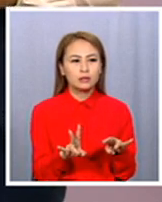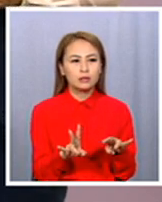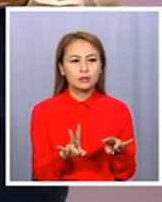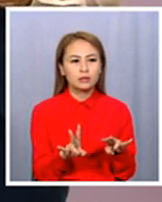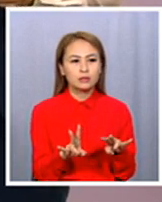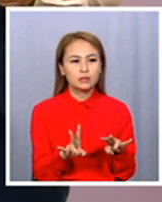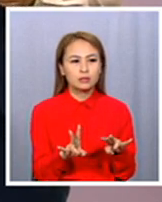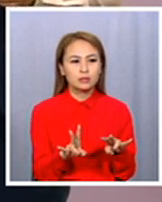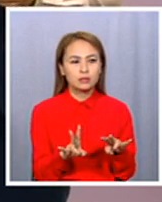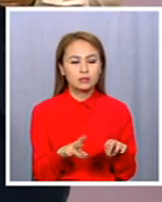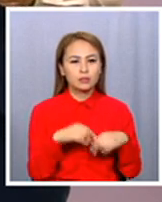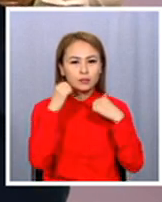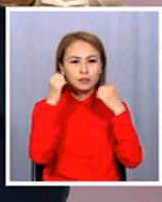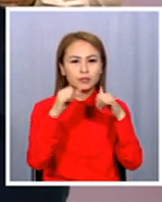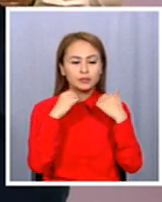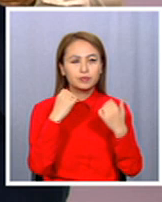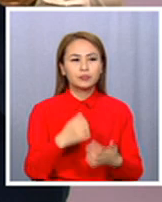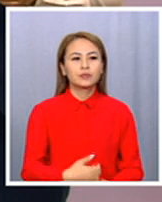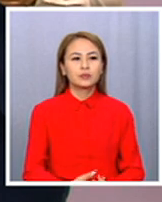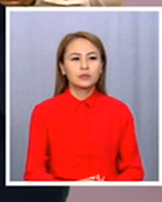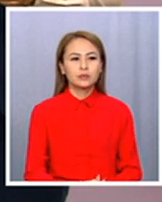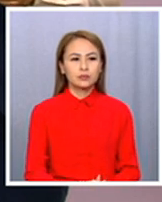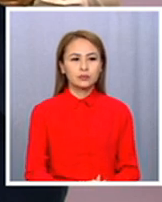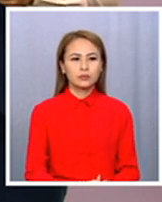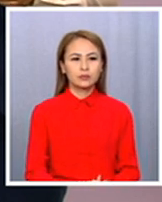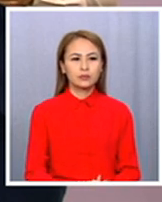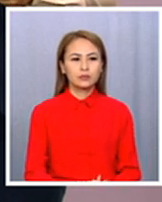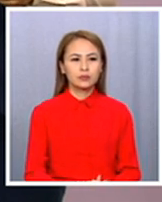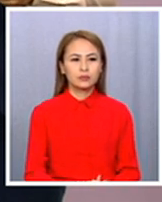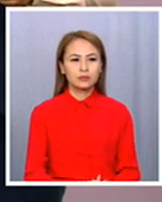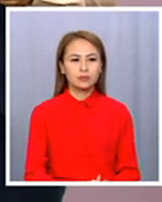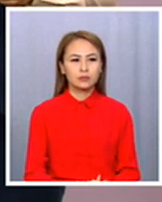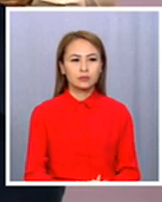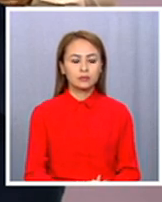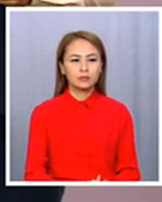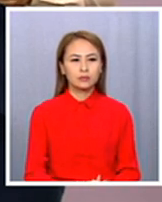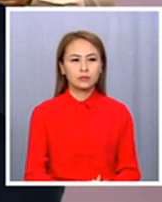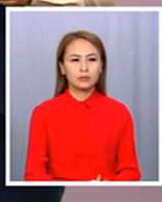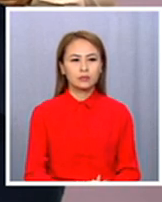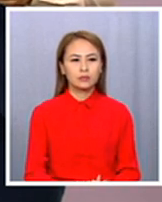Қалғаны белгісіз. Неше фотосурет? Ендіше ойланамыз.